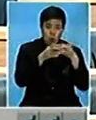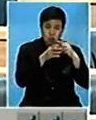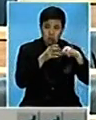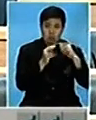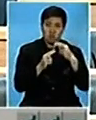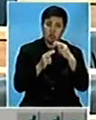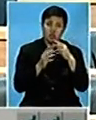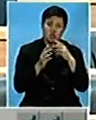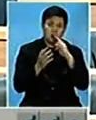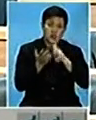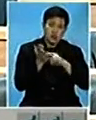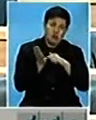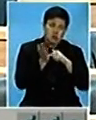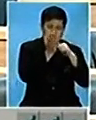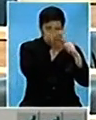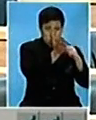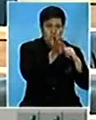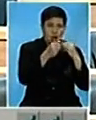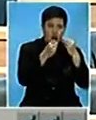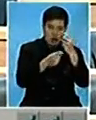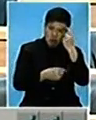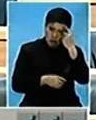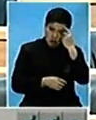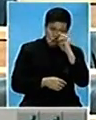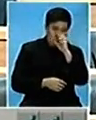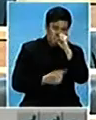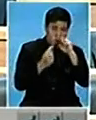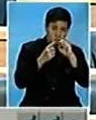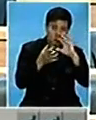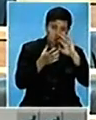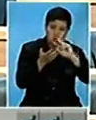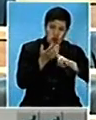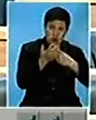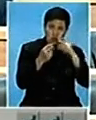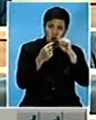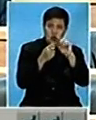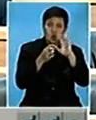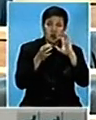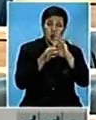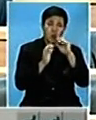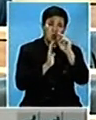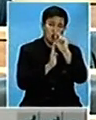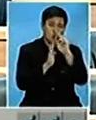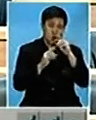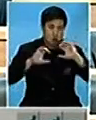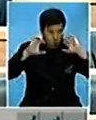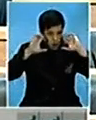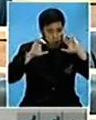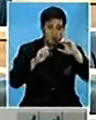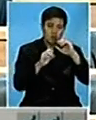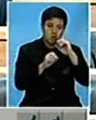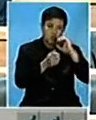เรื่องให้ตีความกรณีเรื่องที่รัฐบาลไปทำสัญญาซื้อขายข้าวกับต่างประเท